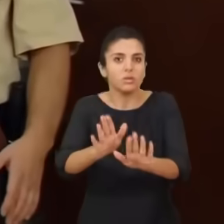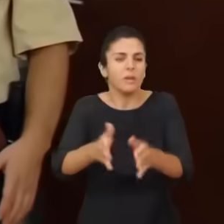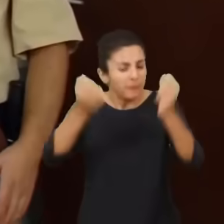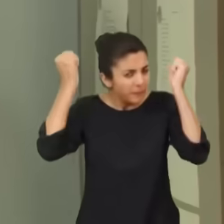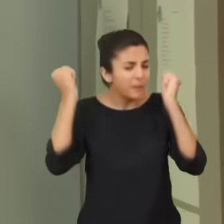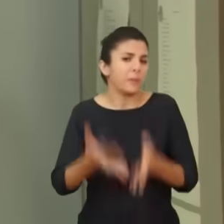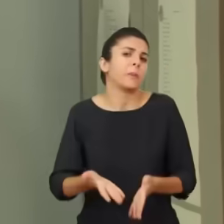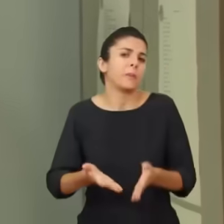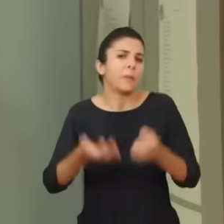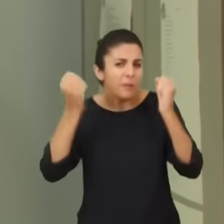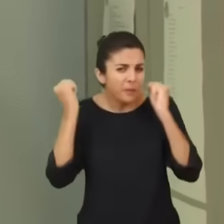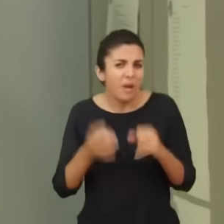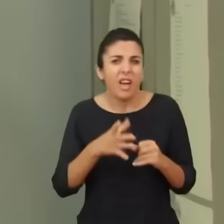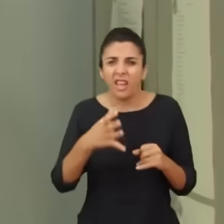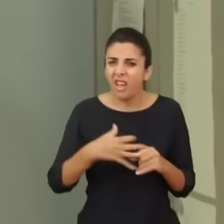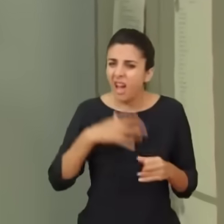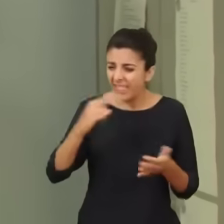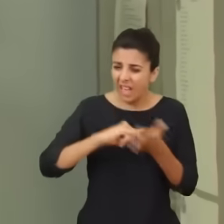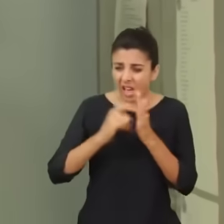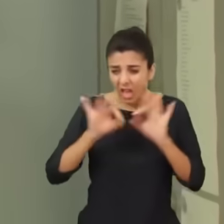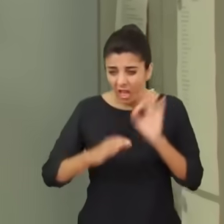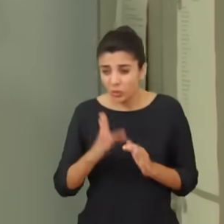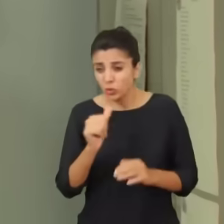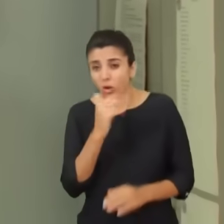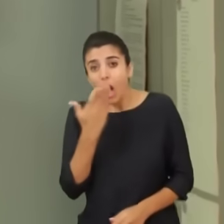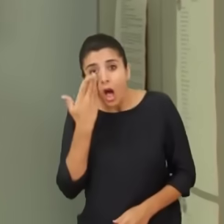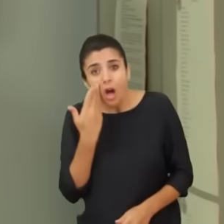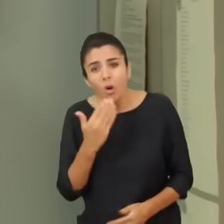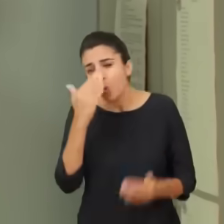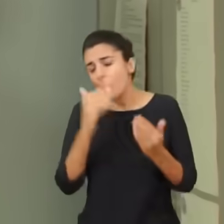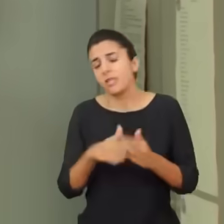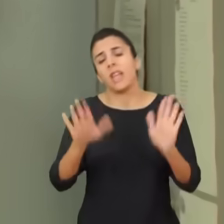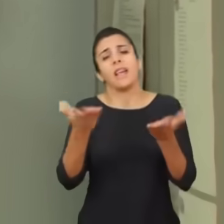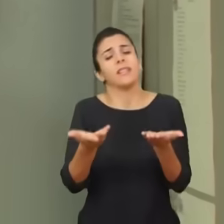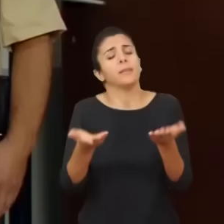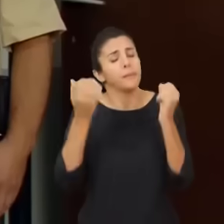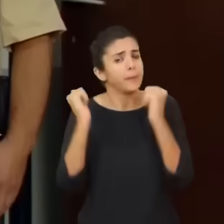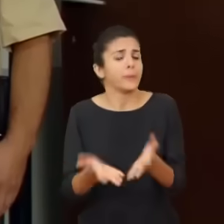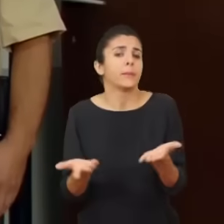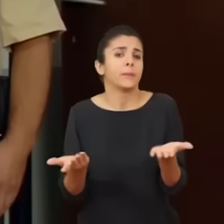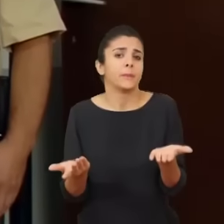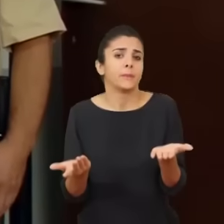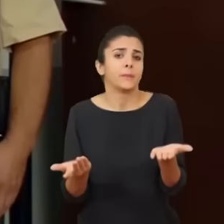Lanet olsun senin iradene de suya arkadaş ya.